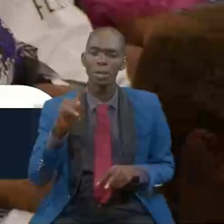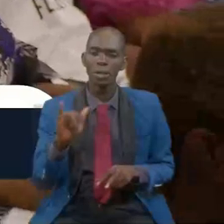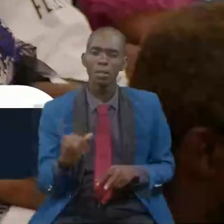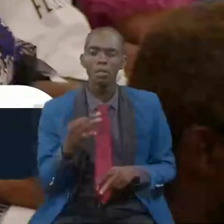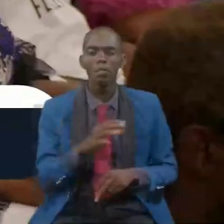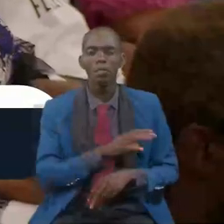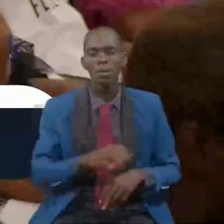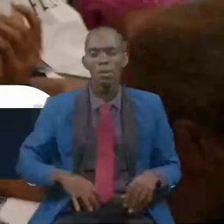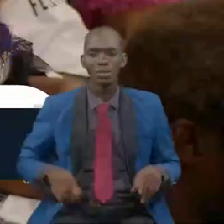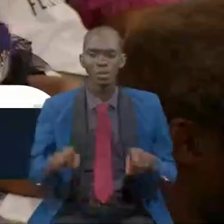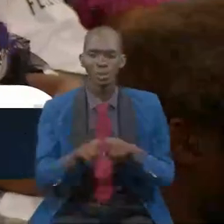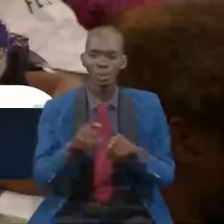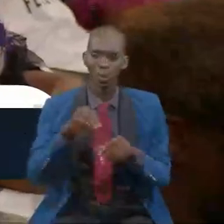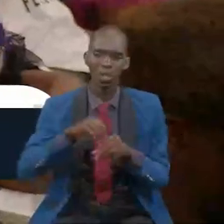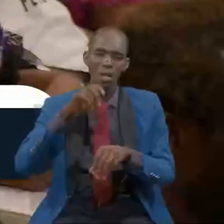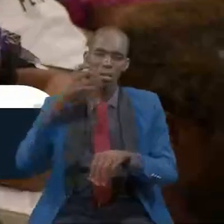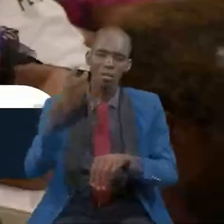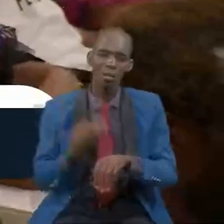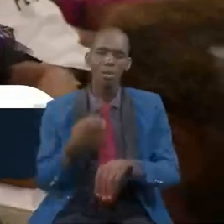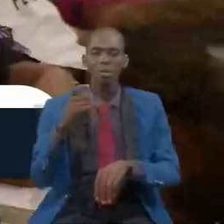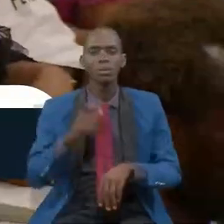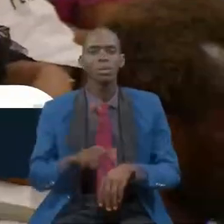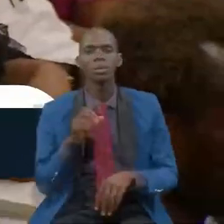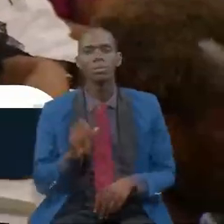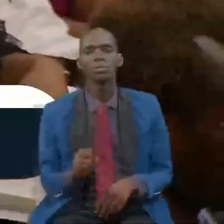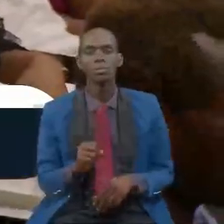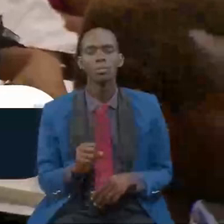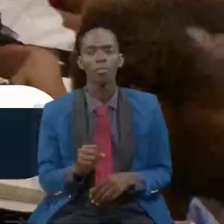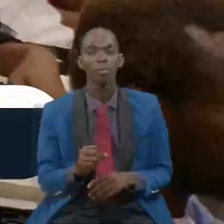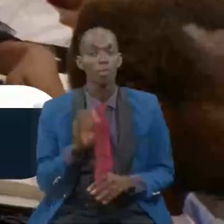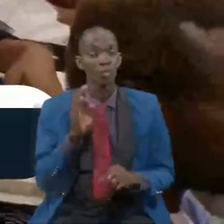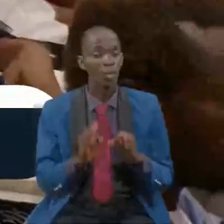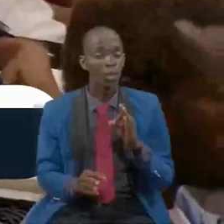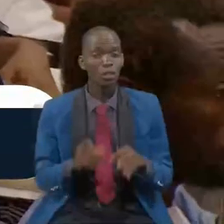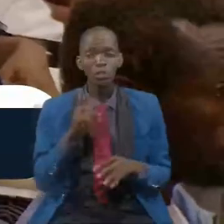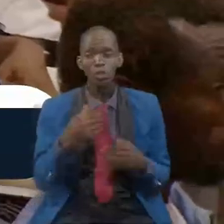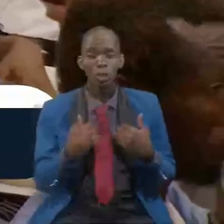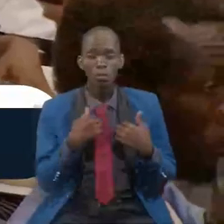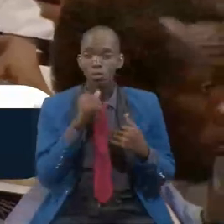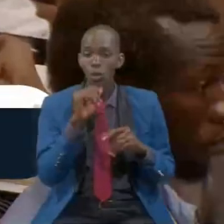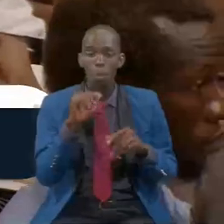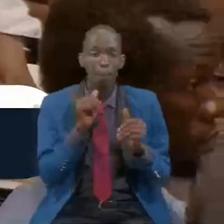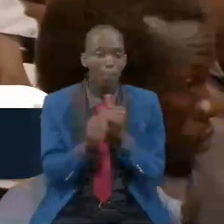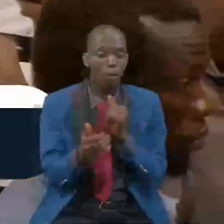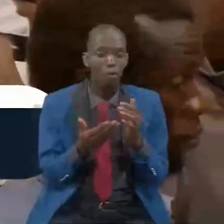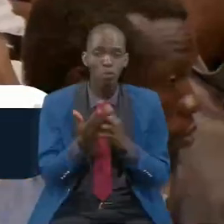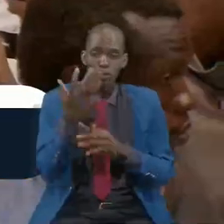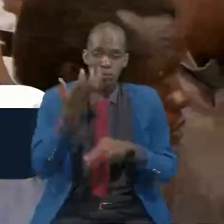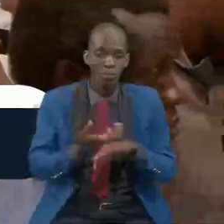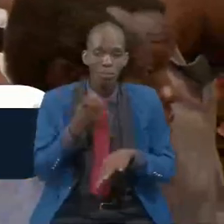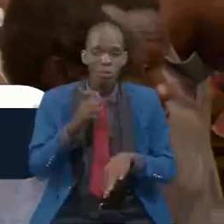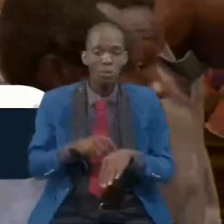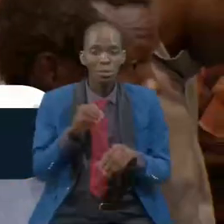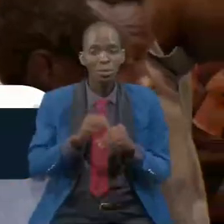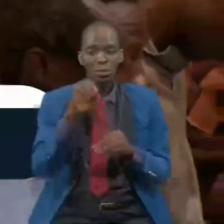en temps difficile si vous n'avez pas traversé des temps